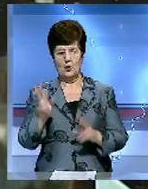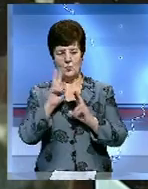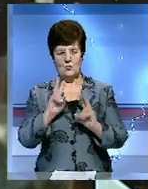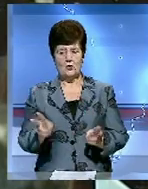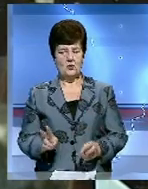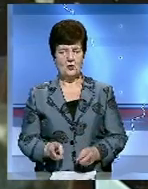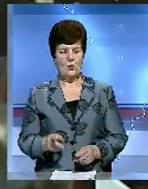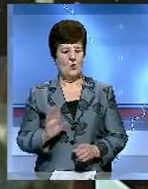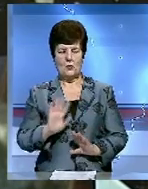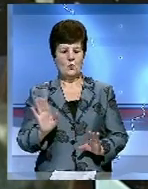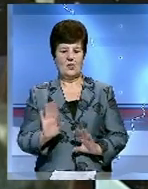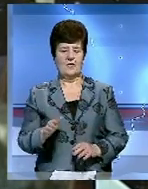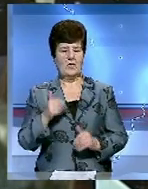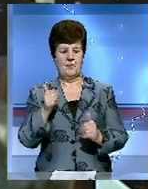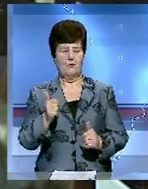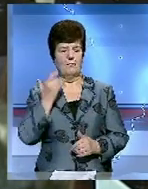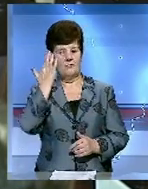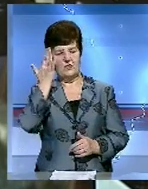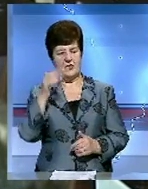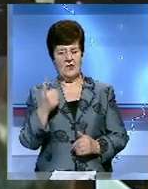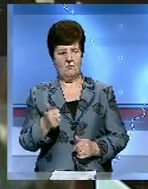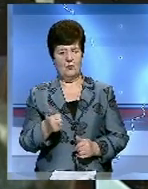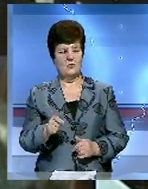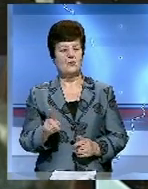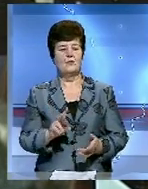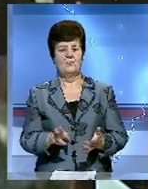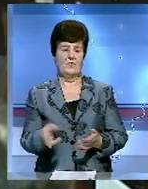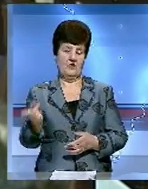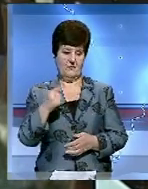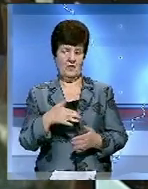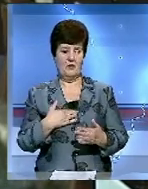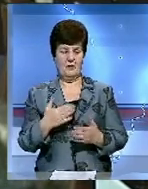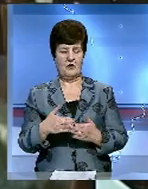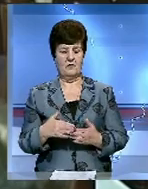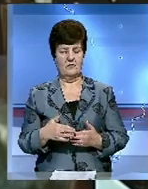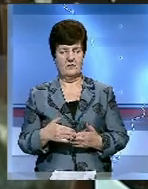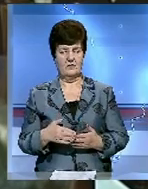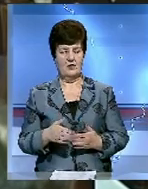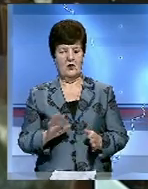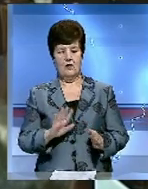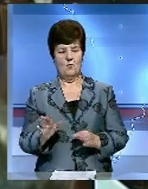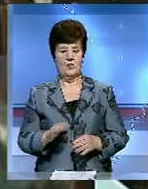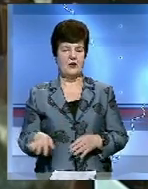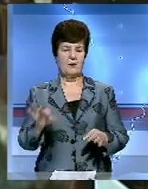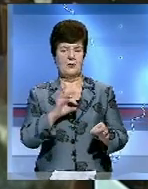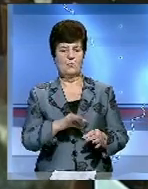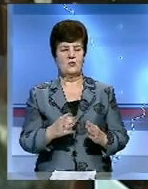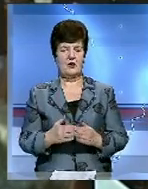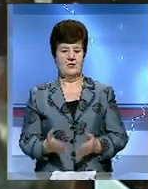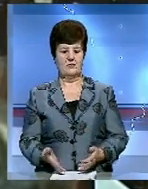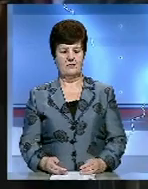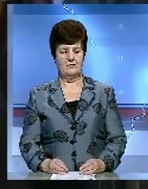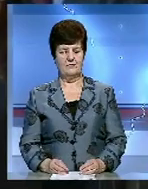cred că e o idee bună. Nu-ți fie teamă, te duc eu mai târziu acasă. Doar dacă mă duci acasă. Îți promit.